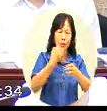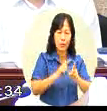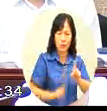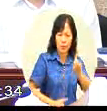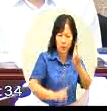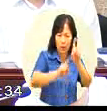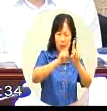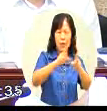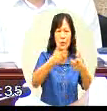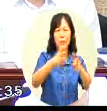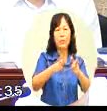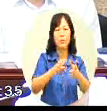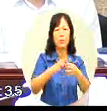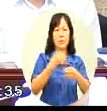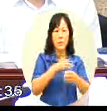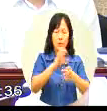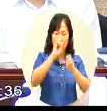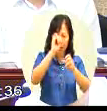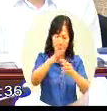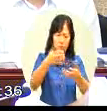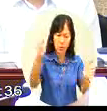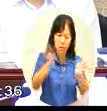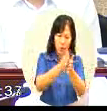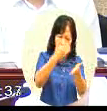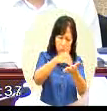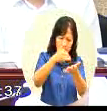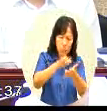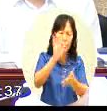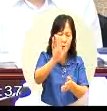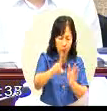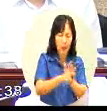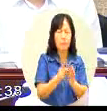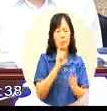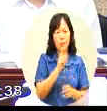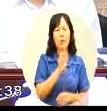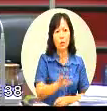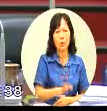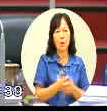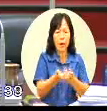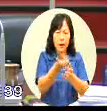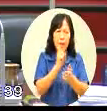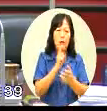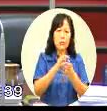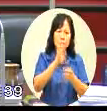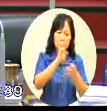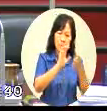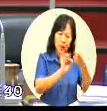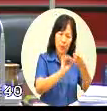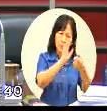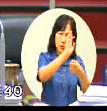加。我只是告诉你一个统计的事实，实际的事实。 啊，对了，我刚刚跟你讲那个35%，